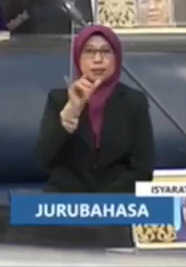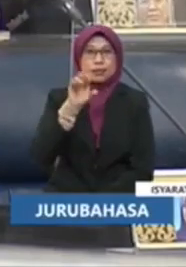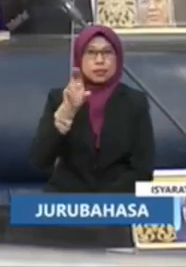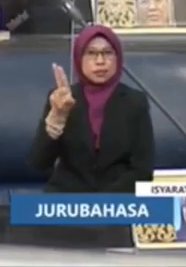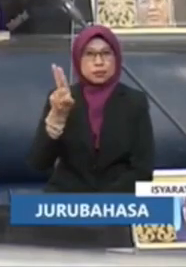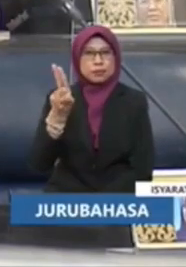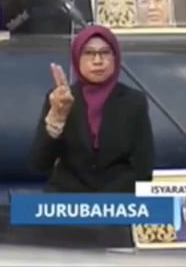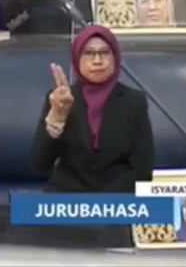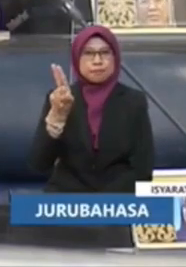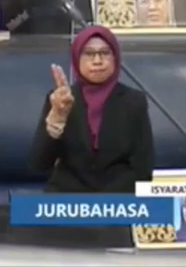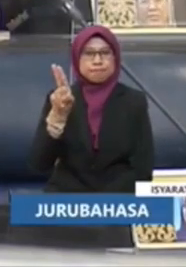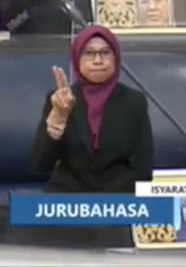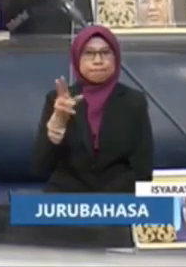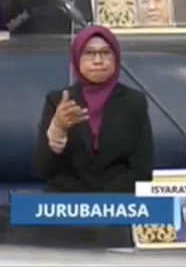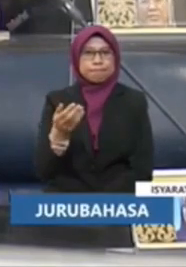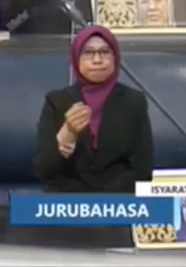Isu ini terus ketika